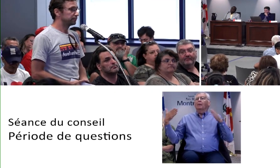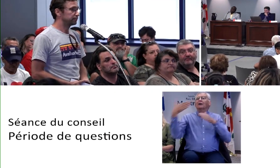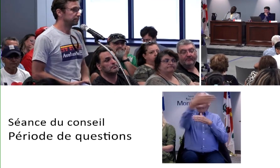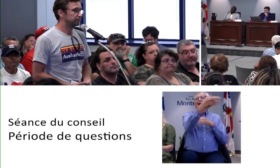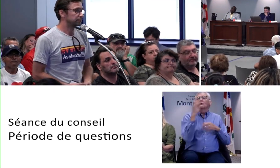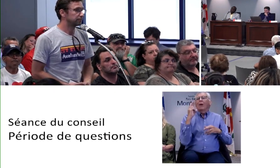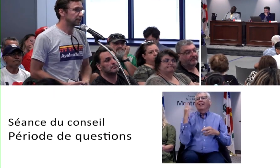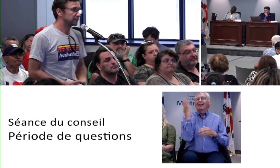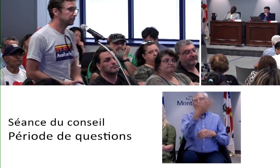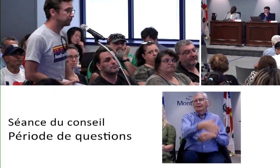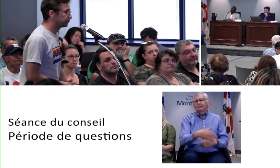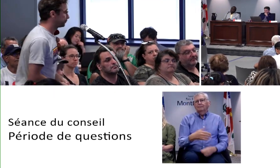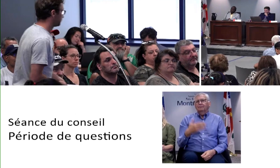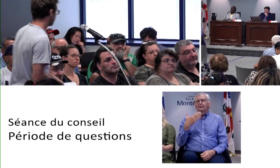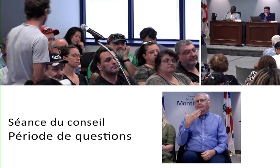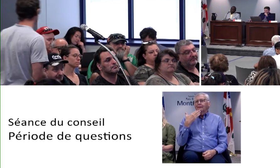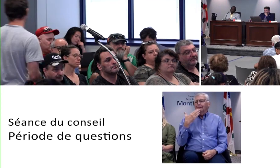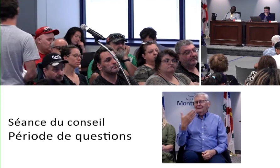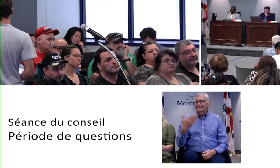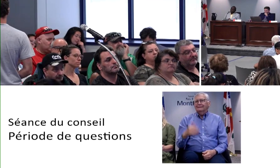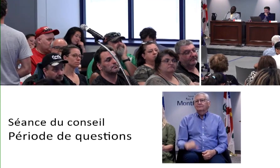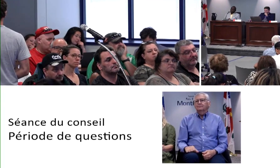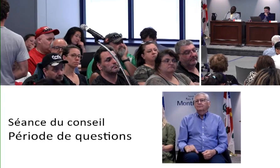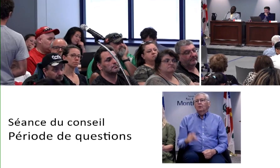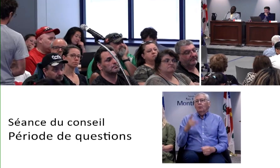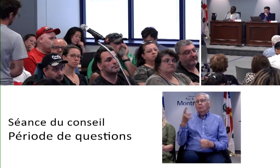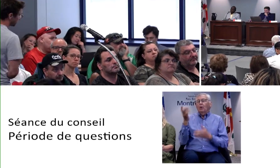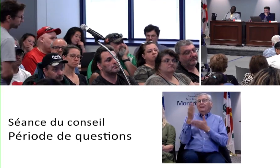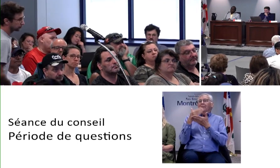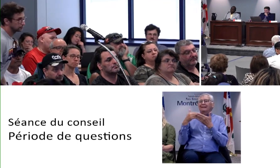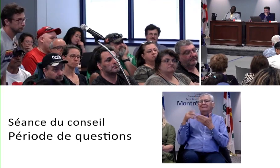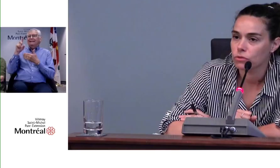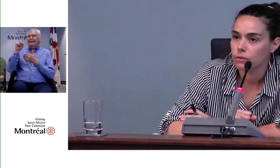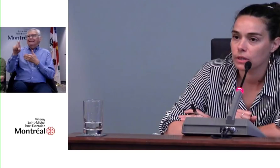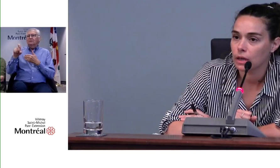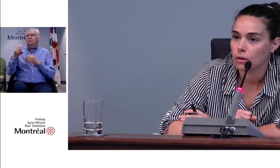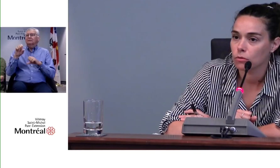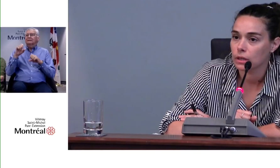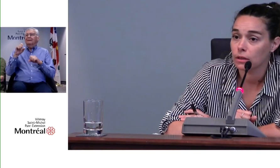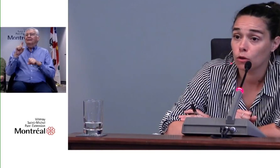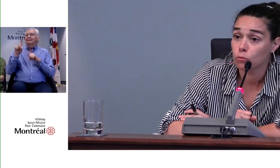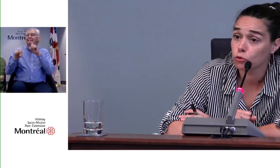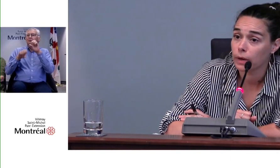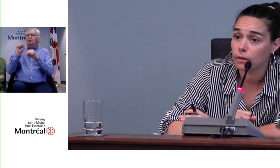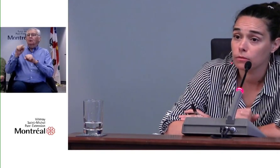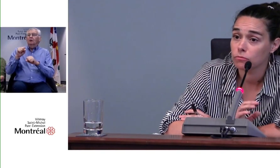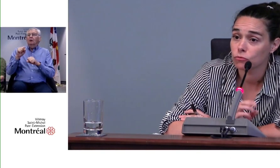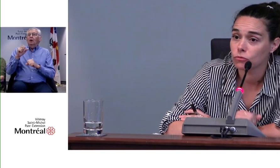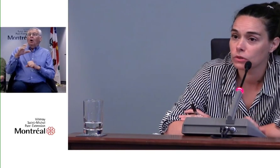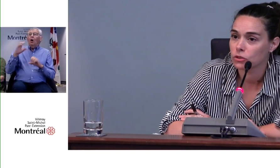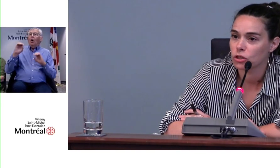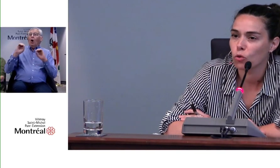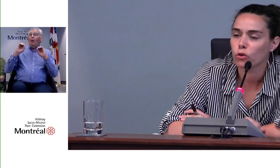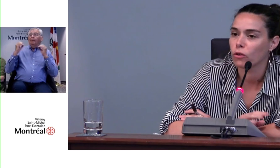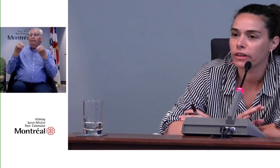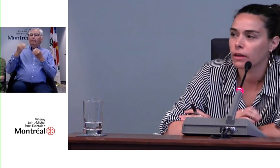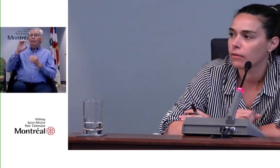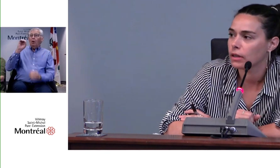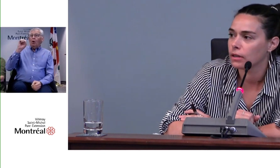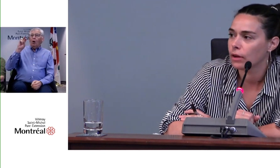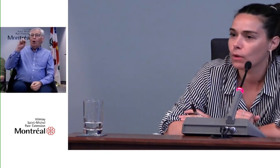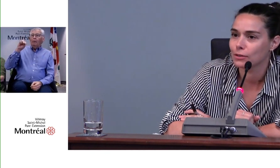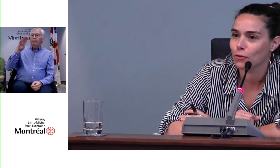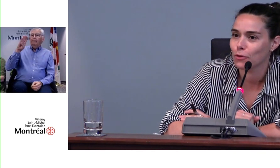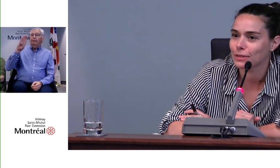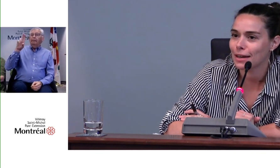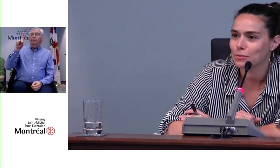merci merci pour ce qui est du premier volet de votre question si vous avez des doutes je vous invite à contacter l'homme vous demande j'ai aucun lien avec